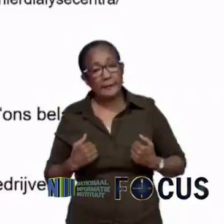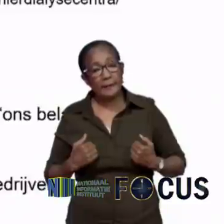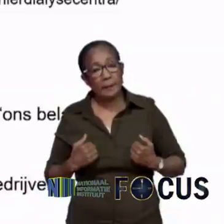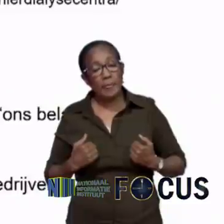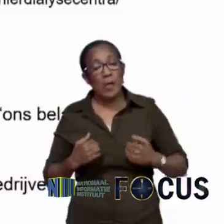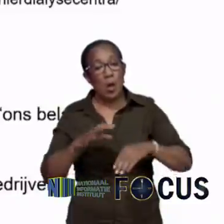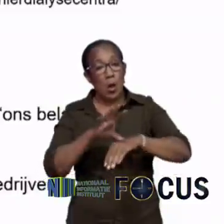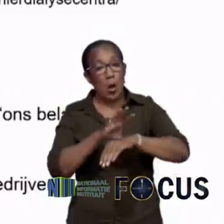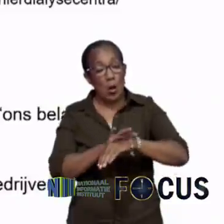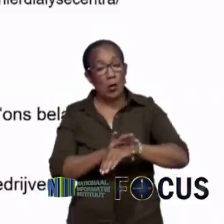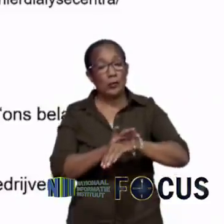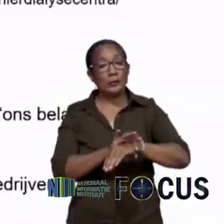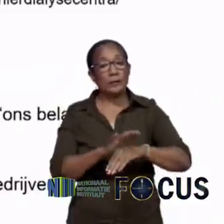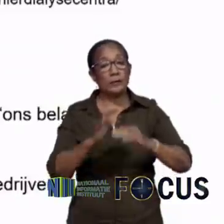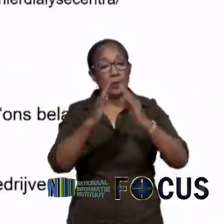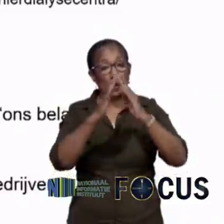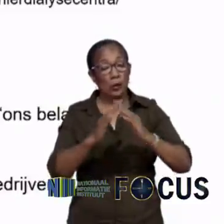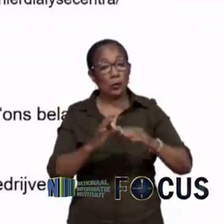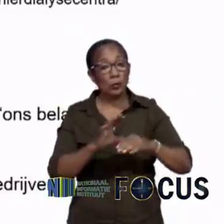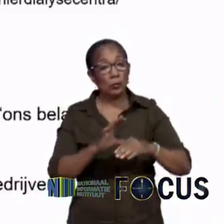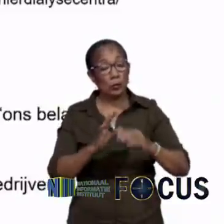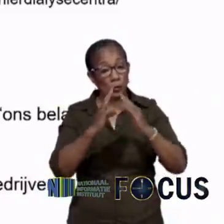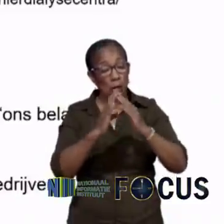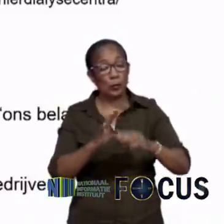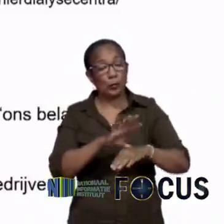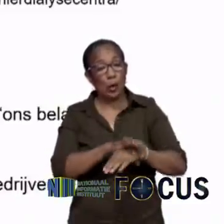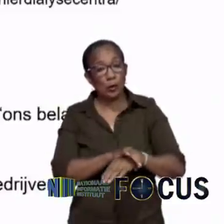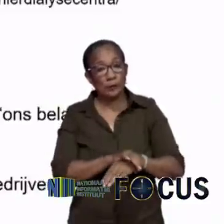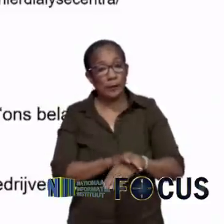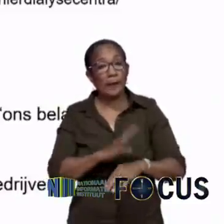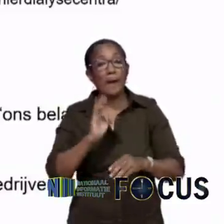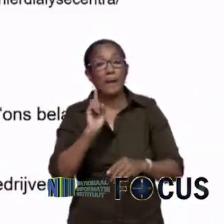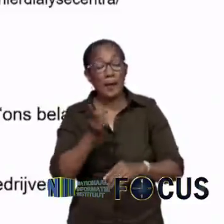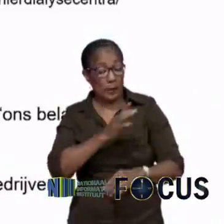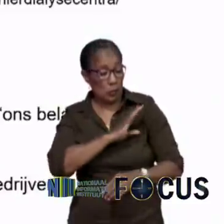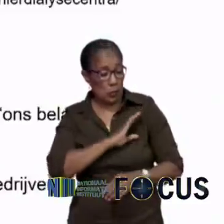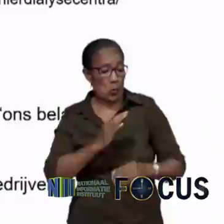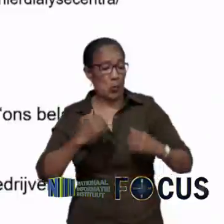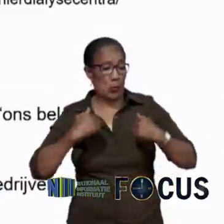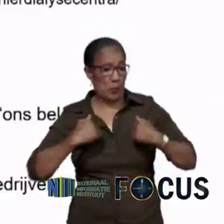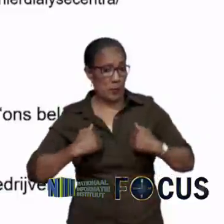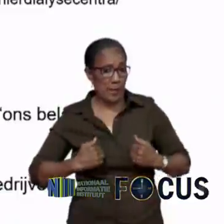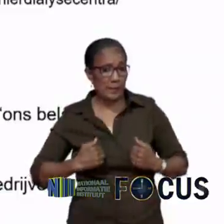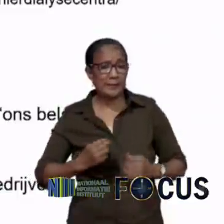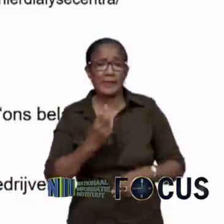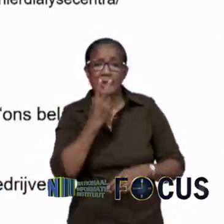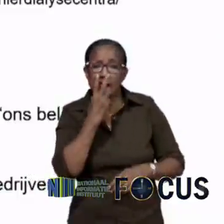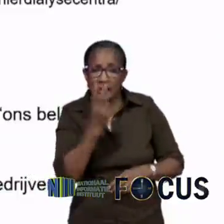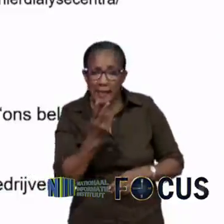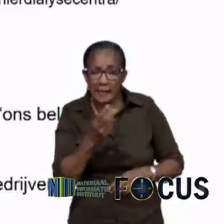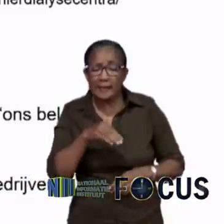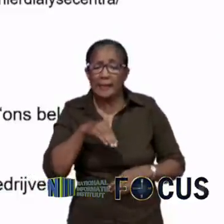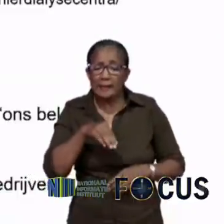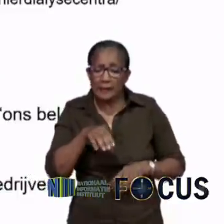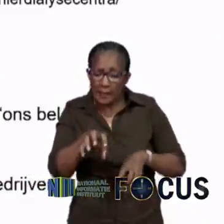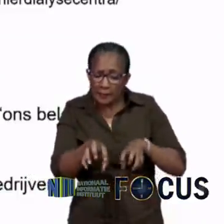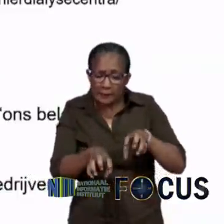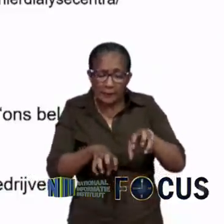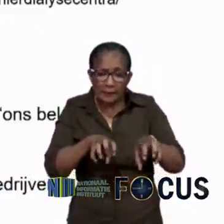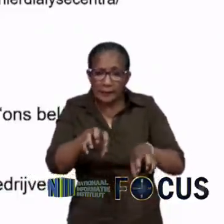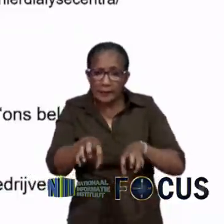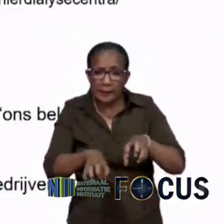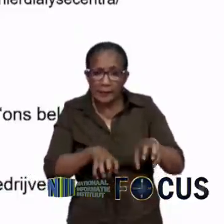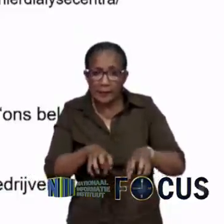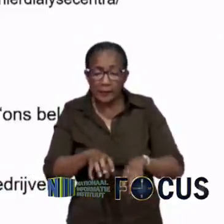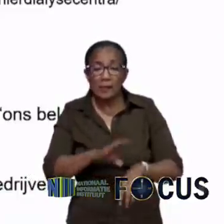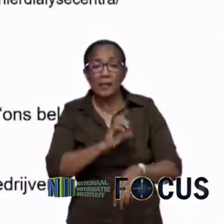de huisartsen zo boem, maar ook toe de massa en luku de dierenartsen ook toe, ook toe dat